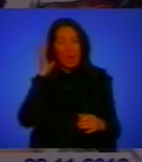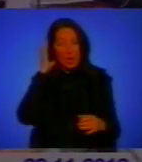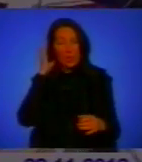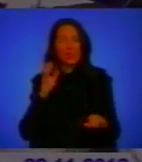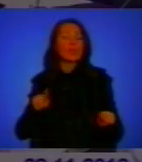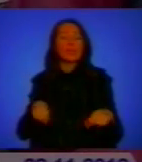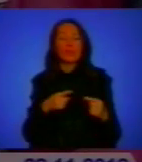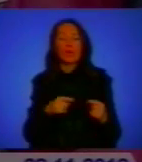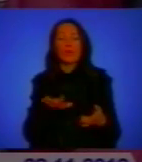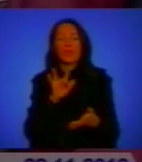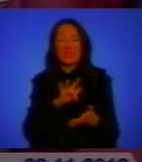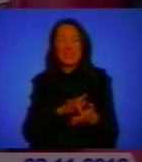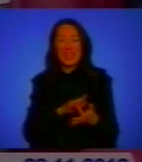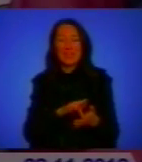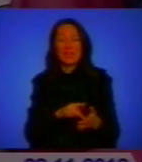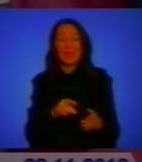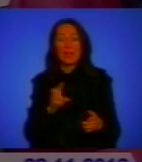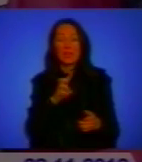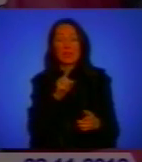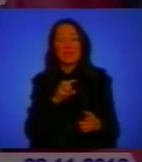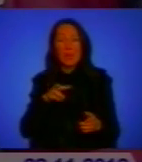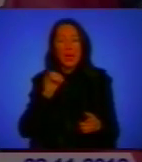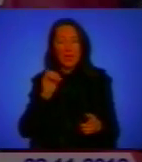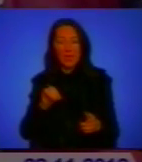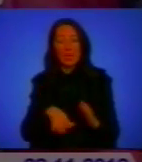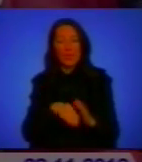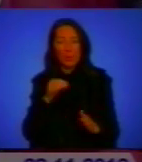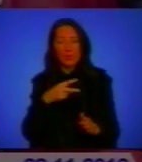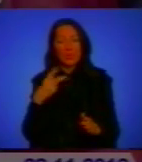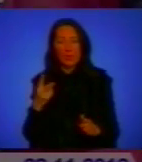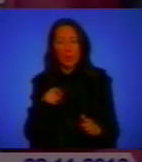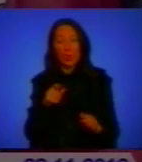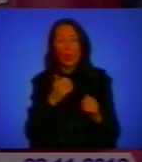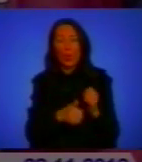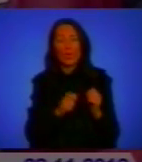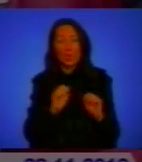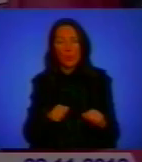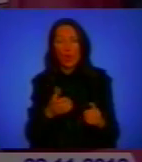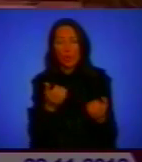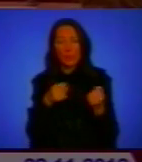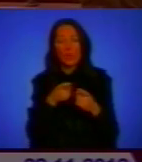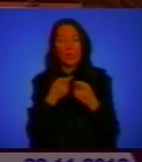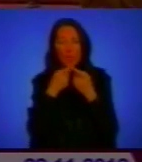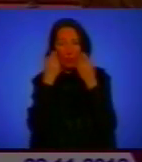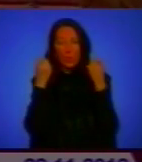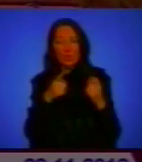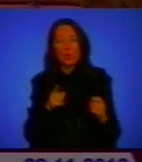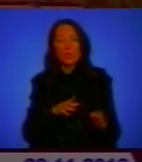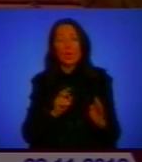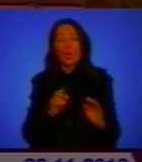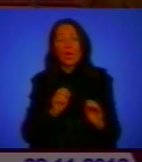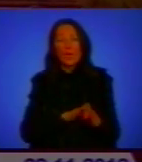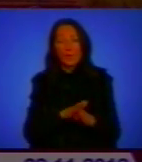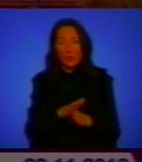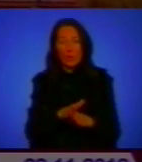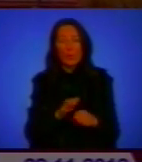організаційно-моніторинговий центр ЗМІ у виборах 2012. Тут кожен міг отримати інформацію з приводу дотримання норм законодавства щодо доступу до медіа.